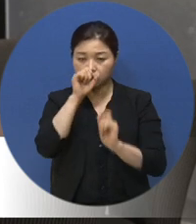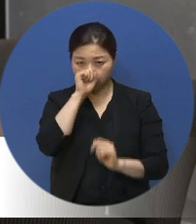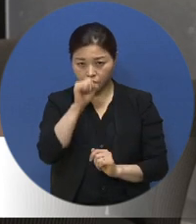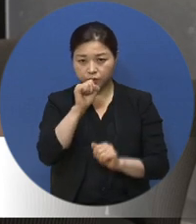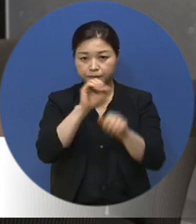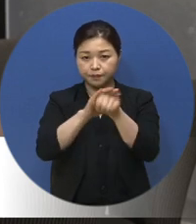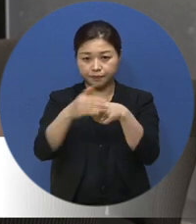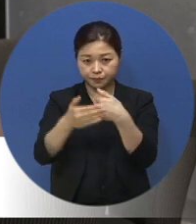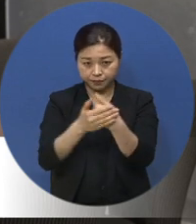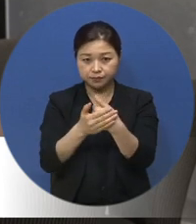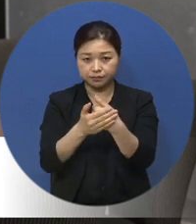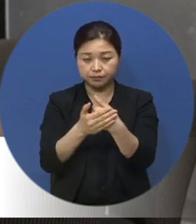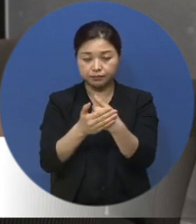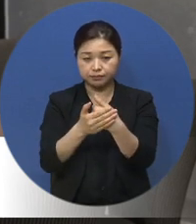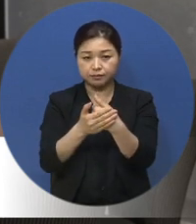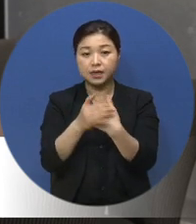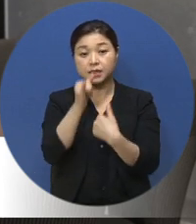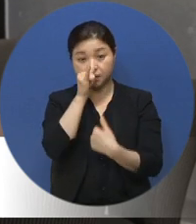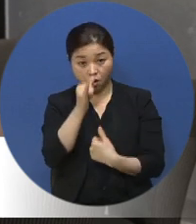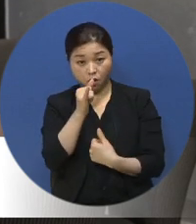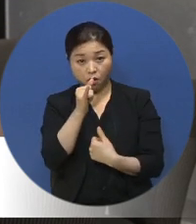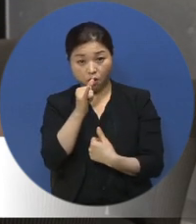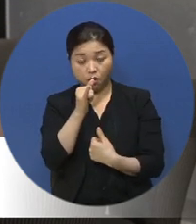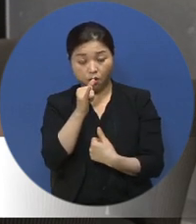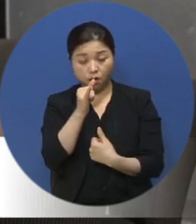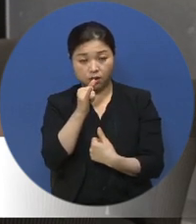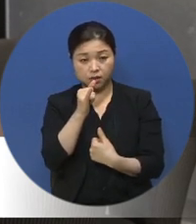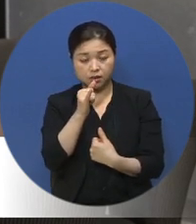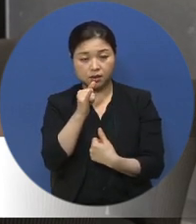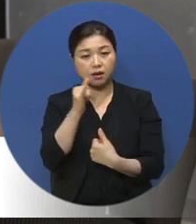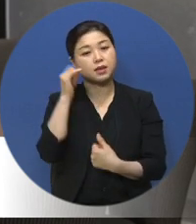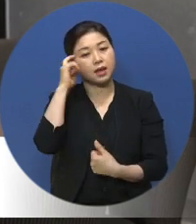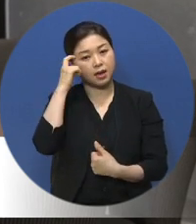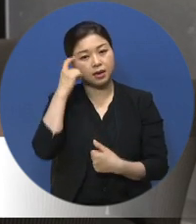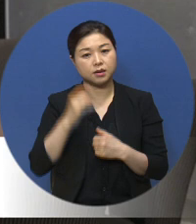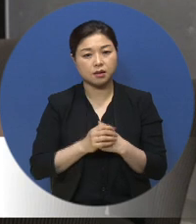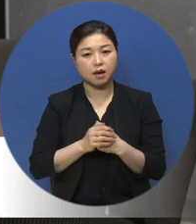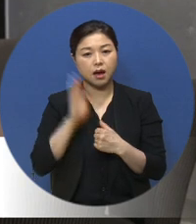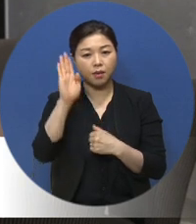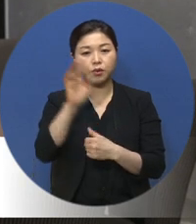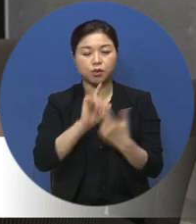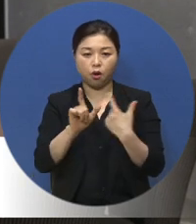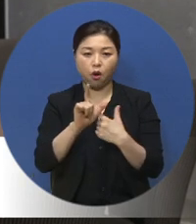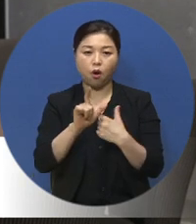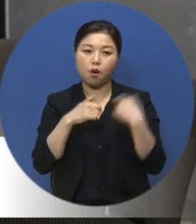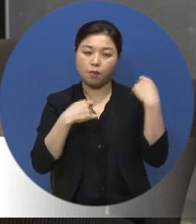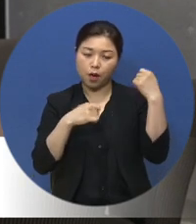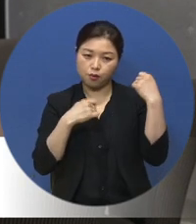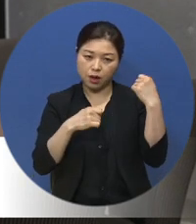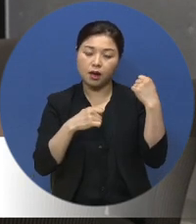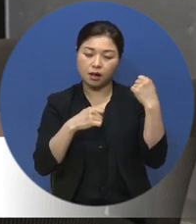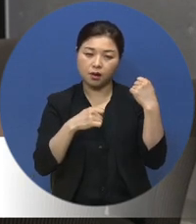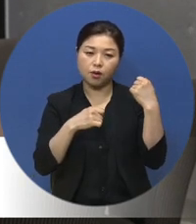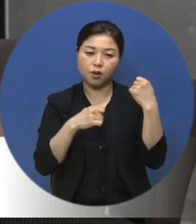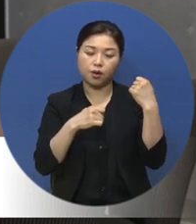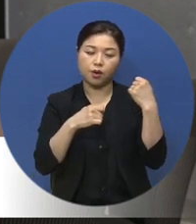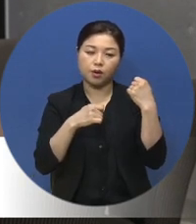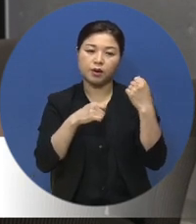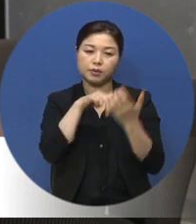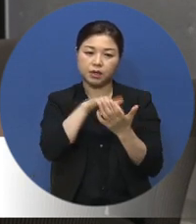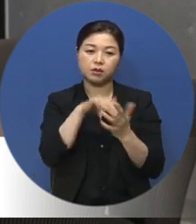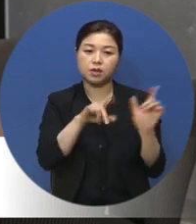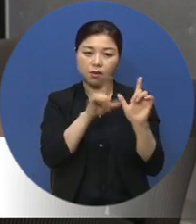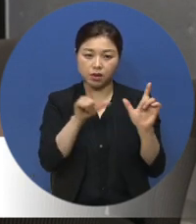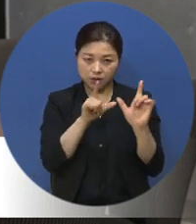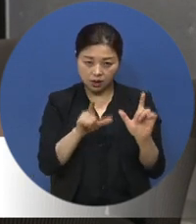조금 좋은 에너지를 줄 수 있는 것 같아서 저도 이제 앞으로 계속 또 배우라는 이름을 살아갈 테니까 그분들을